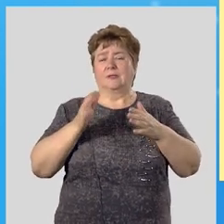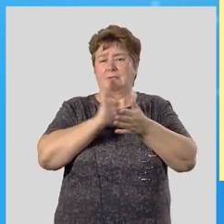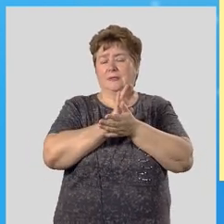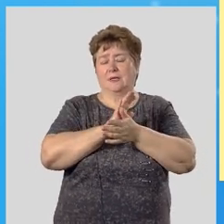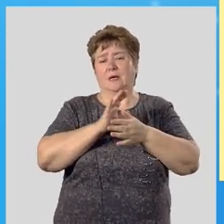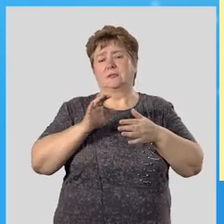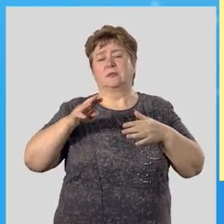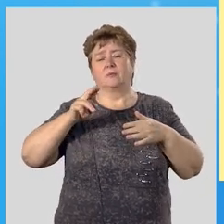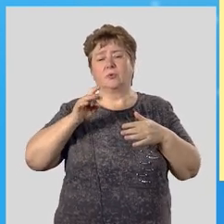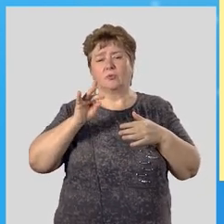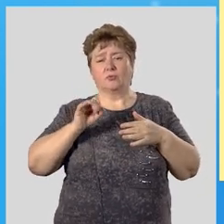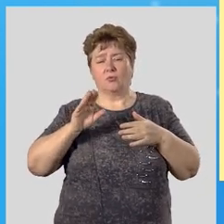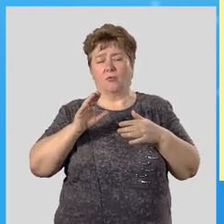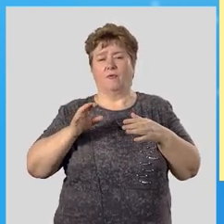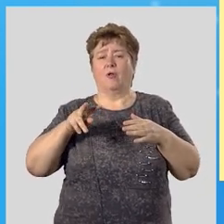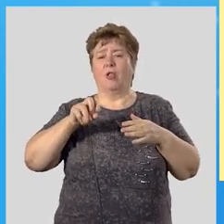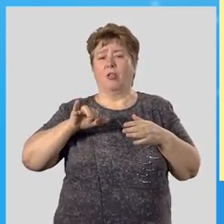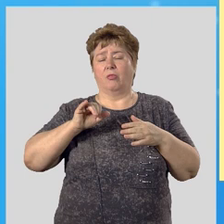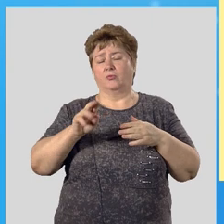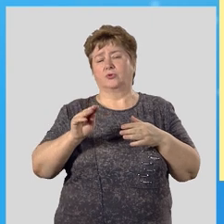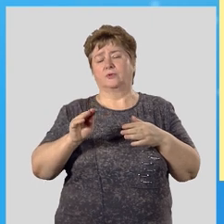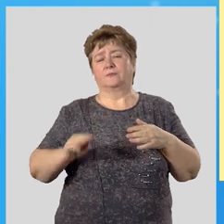прудов и луж.